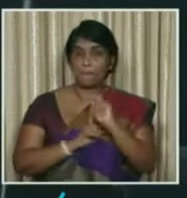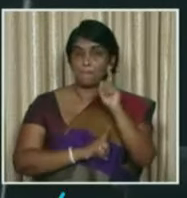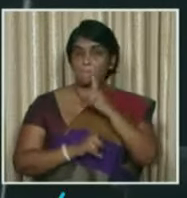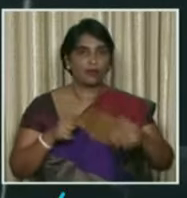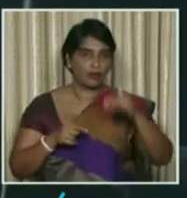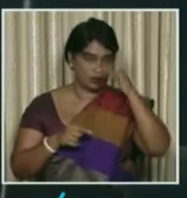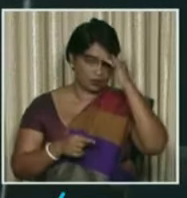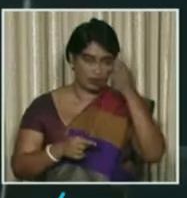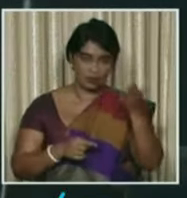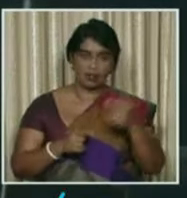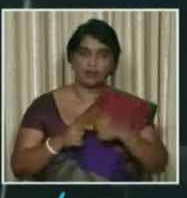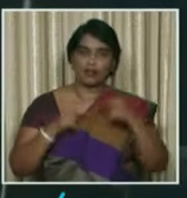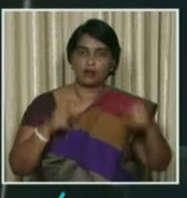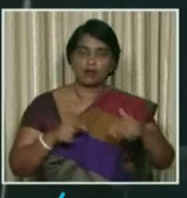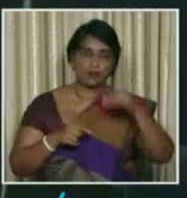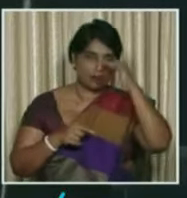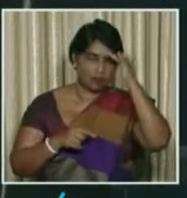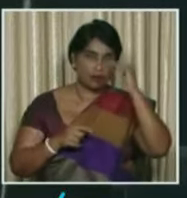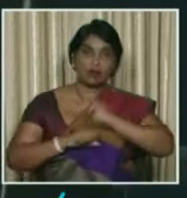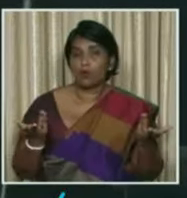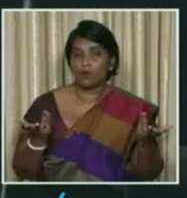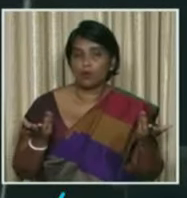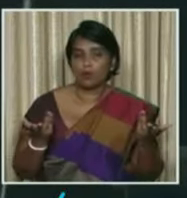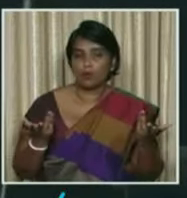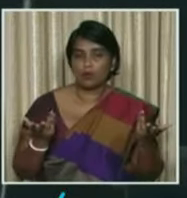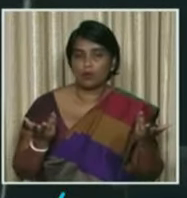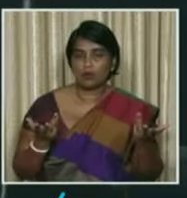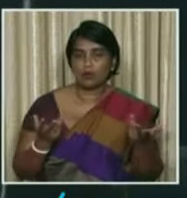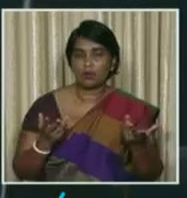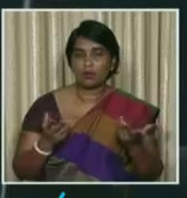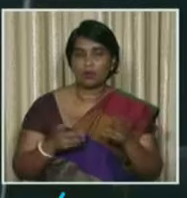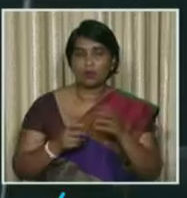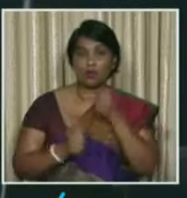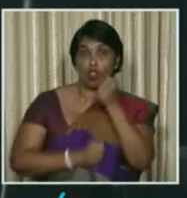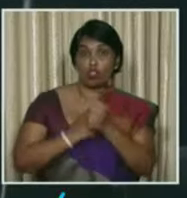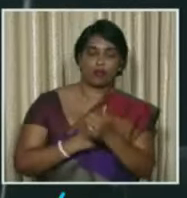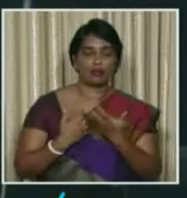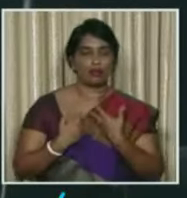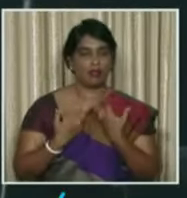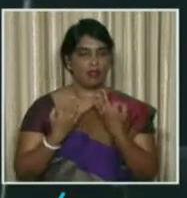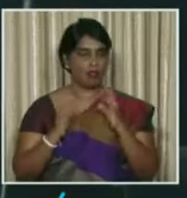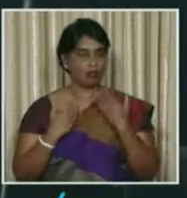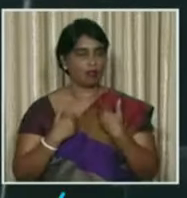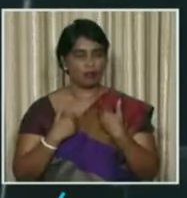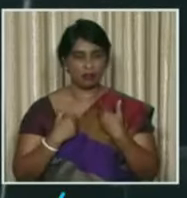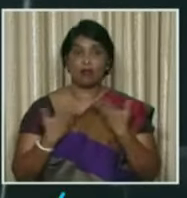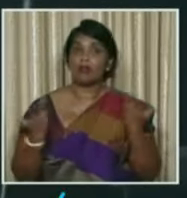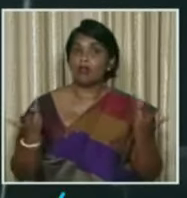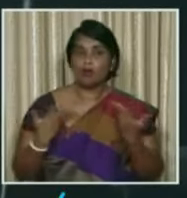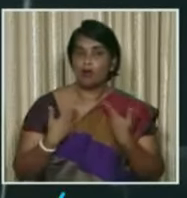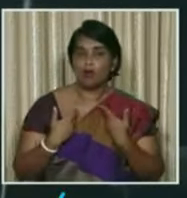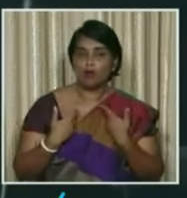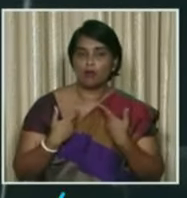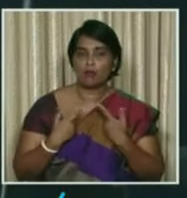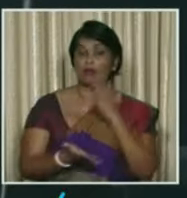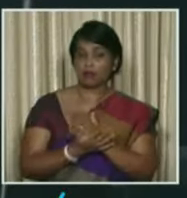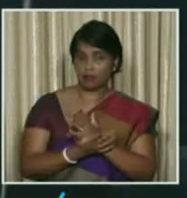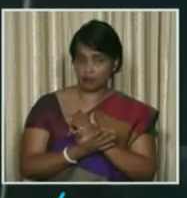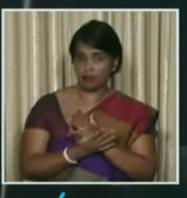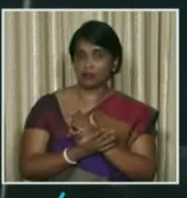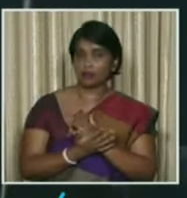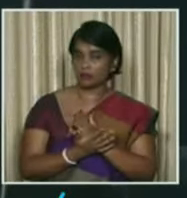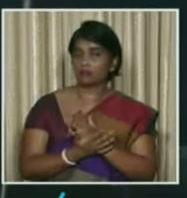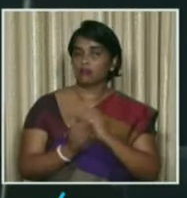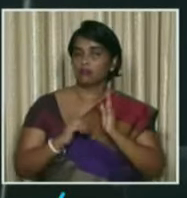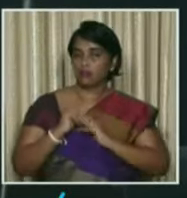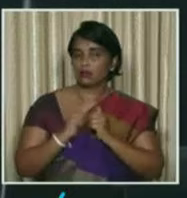පාර්ලිමේන්තුව නැහැ විපක්ෂ නායකතුමා අරගලේ ගාවට ගියා එතුමාට ඉතින් හොඳට දුවන්න පුළුවන් ඉඳ බේරුණා එහෙම නොවුන නම් වෙන්නේ මොකද අපිට විපක්ෂ නායකවරයෙක් නැහැ මේ